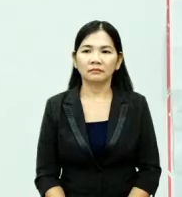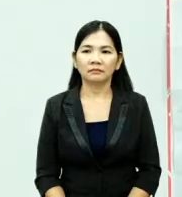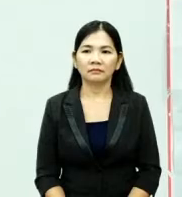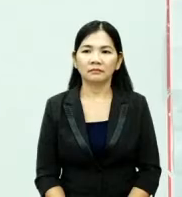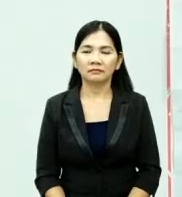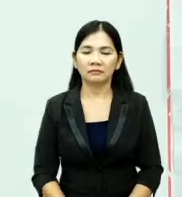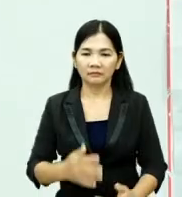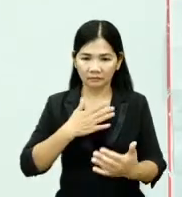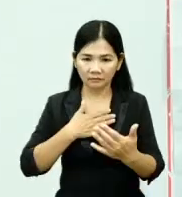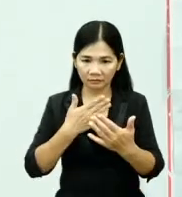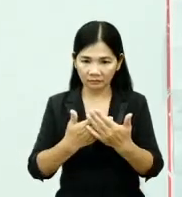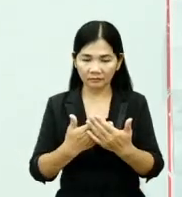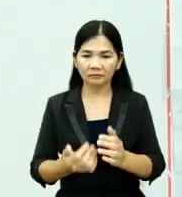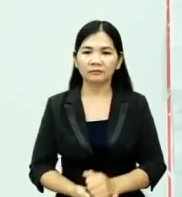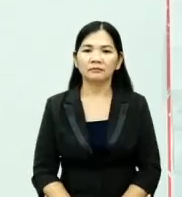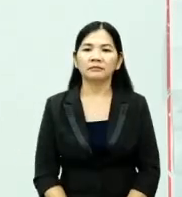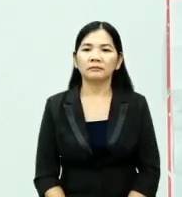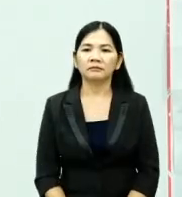tóc sân ông